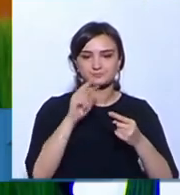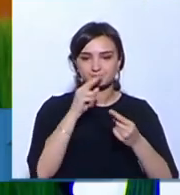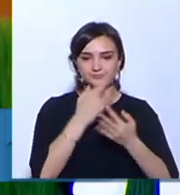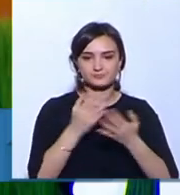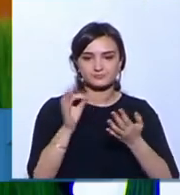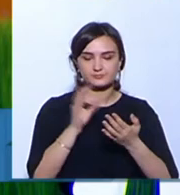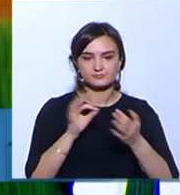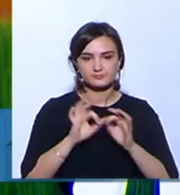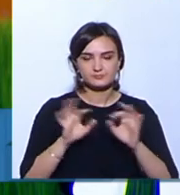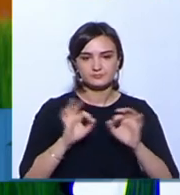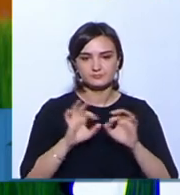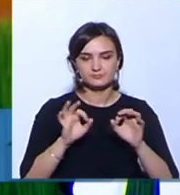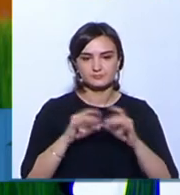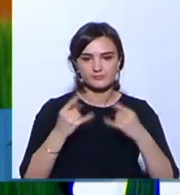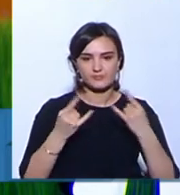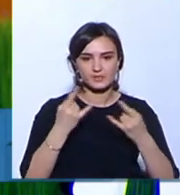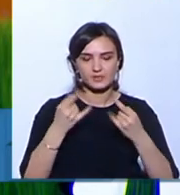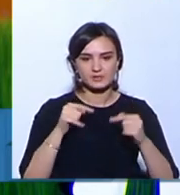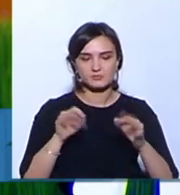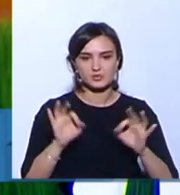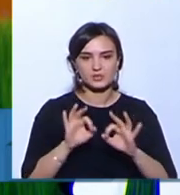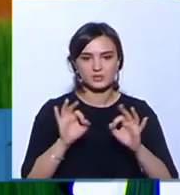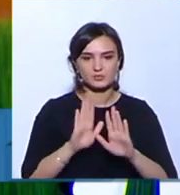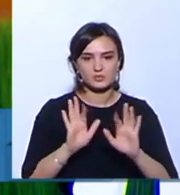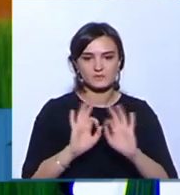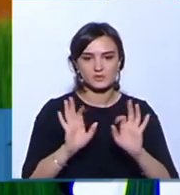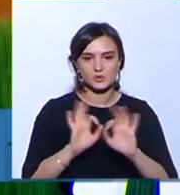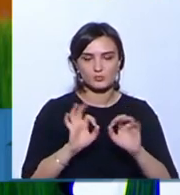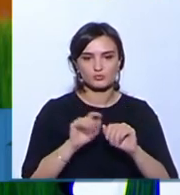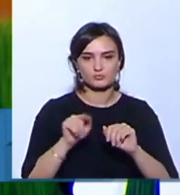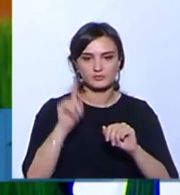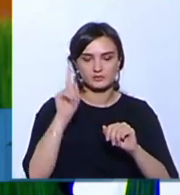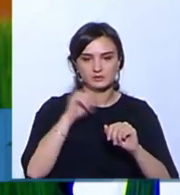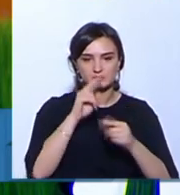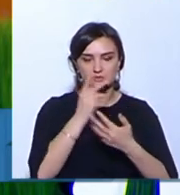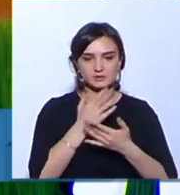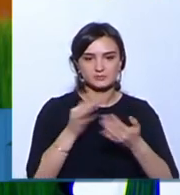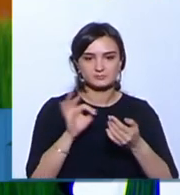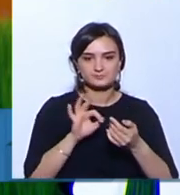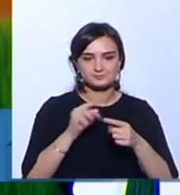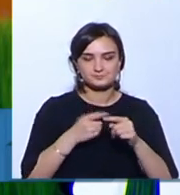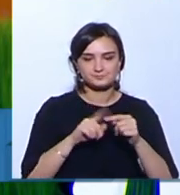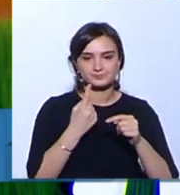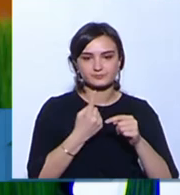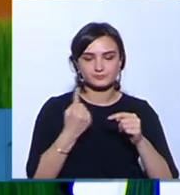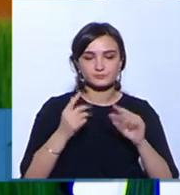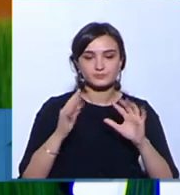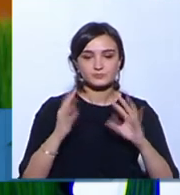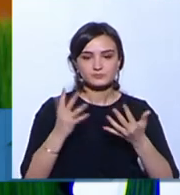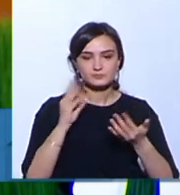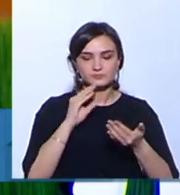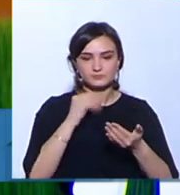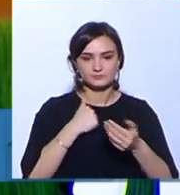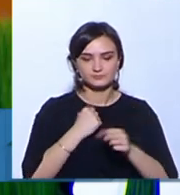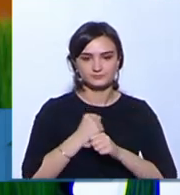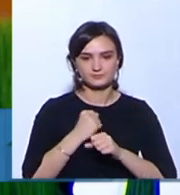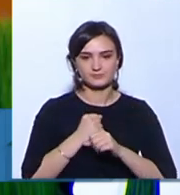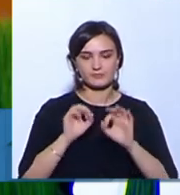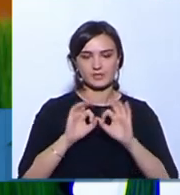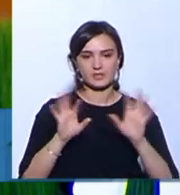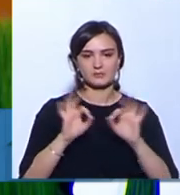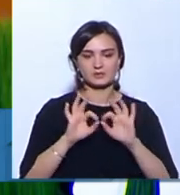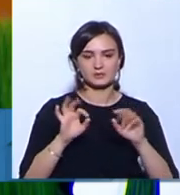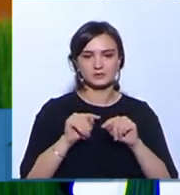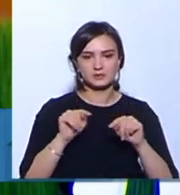მედიკამენტზე საუბრობთ, გადაცემაში არასოდეს საუბრობთ თქვენ მოგეხსენებათ მედიკამენტზე. ერთადერთი შემთხვევაა, როდესაც ჩვენ ვაკეთებთ